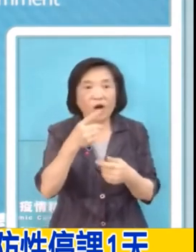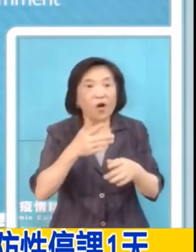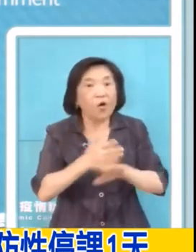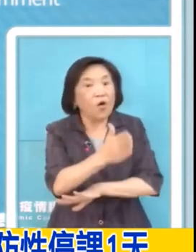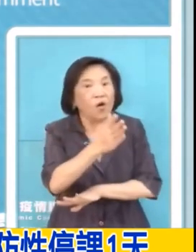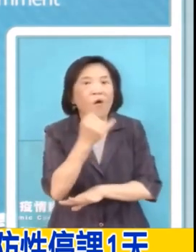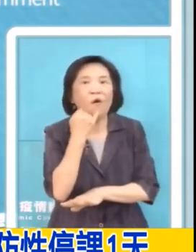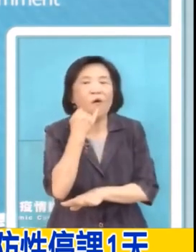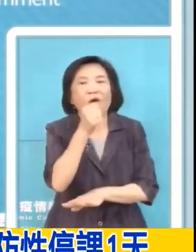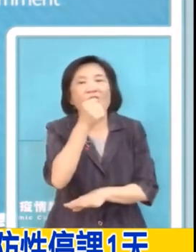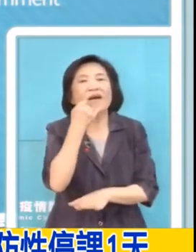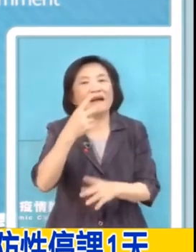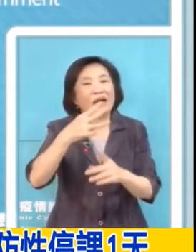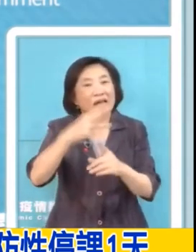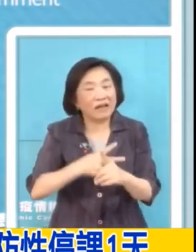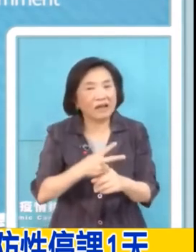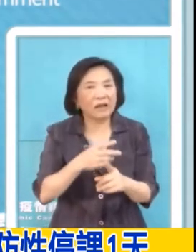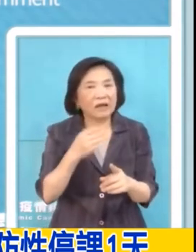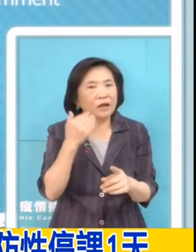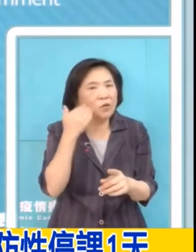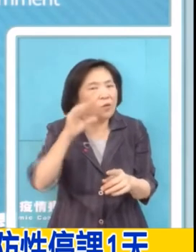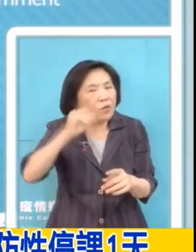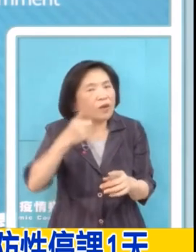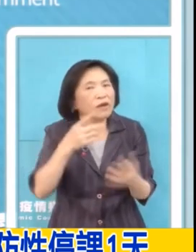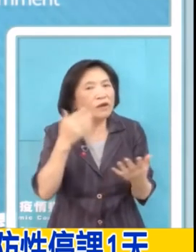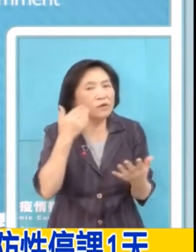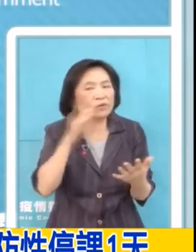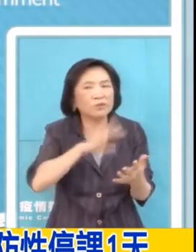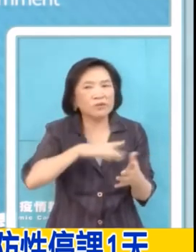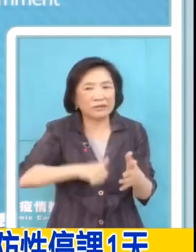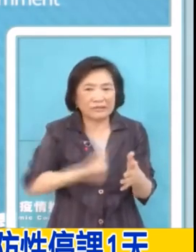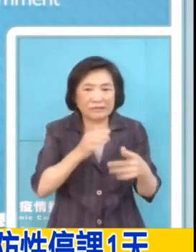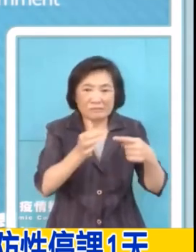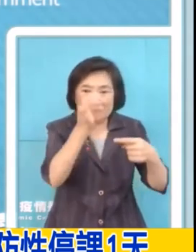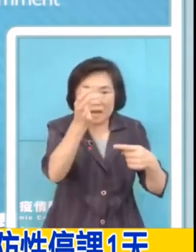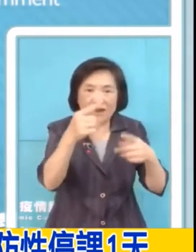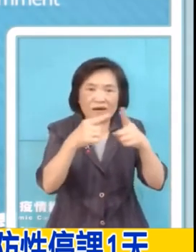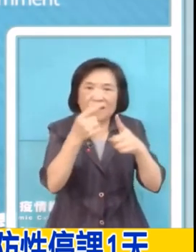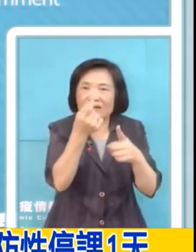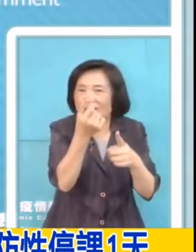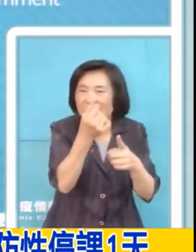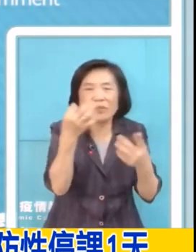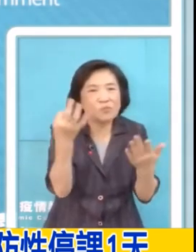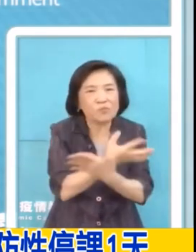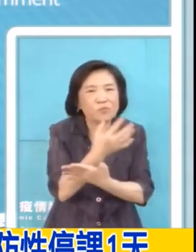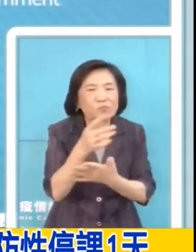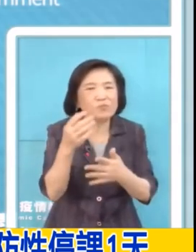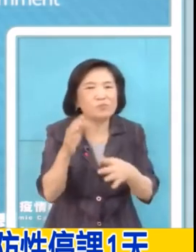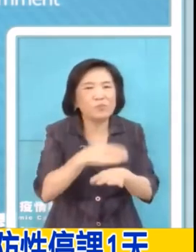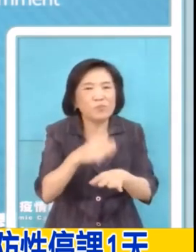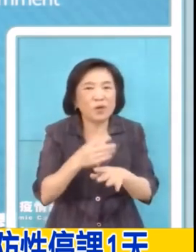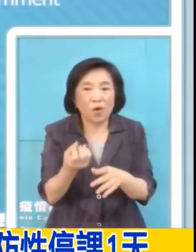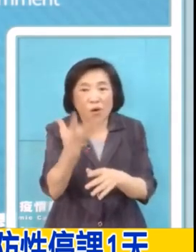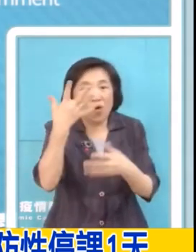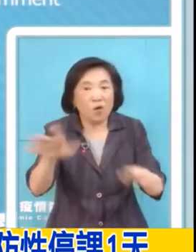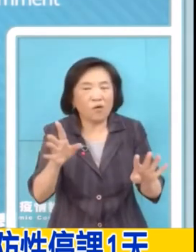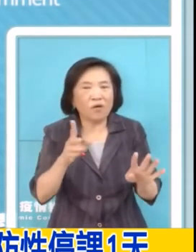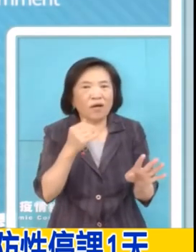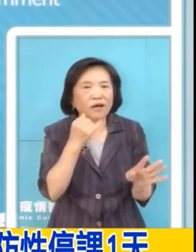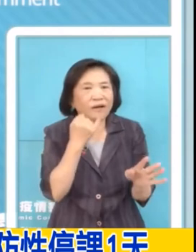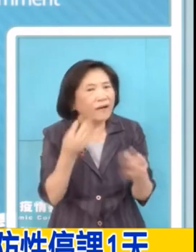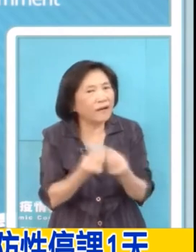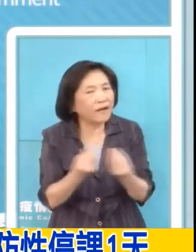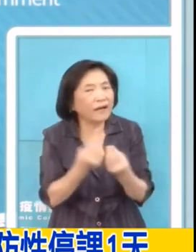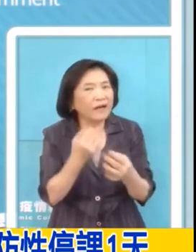升级嘛？那如果没有案例，要几天才可以降级？这个我们恐怕要再定了。所以结论是这样：欢迎那个中秋